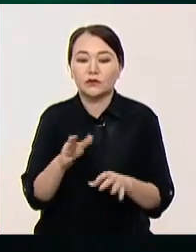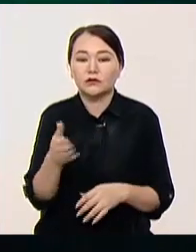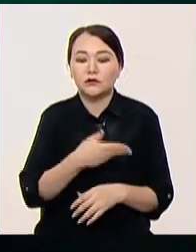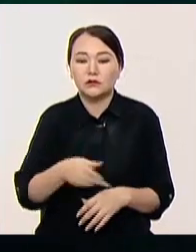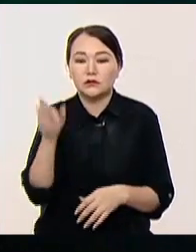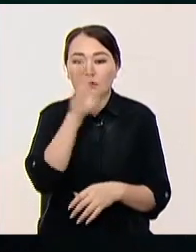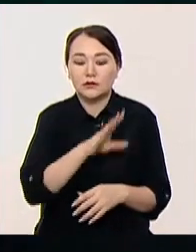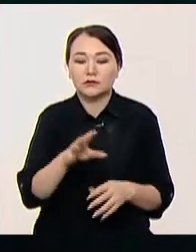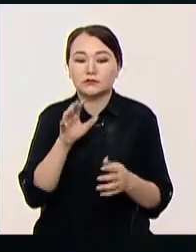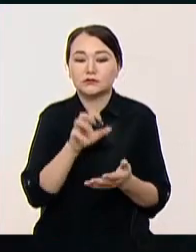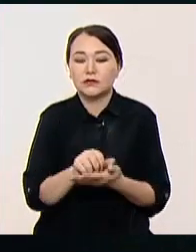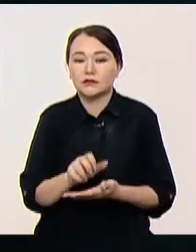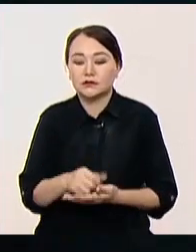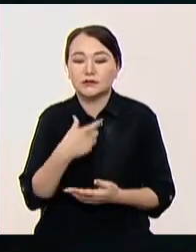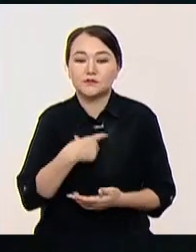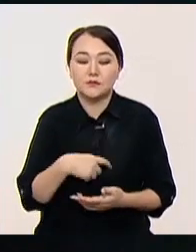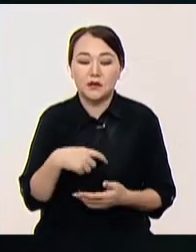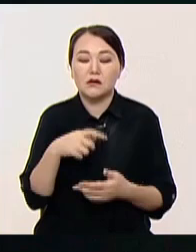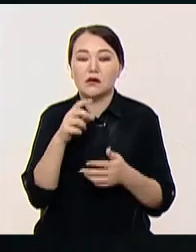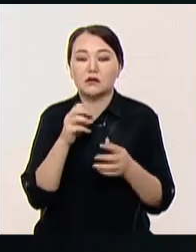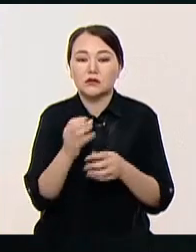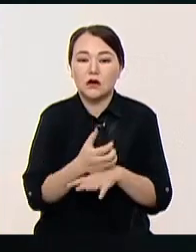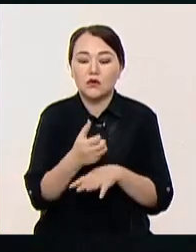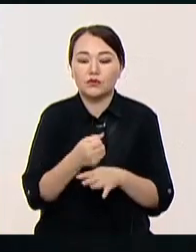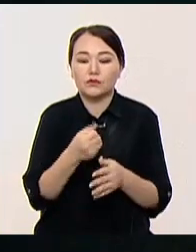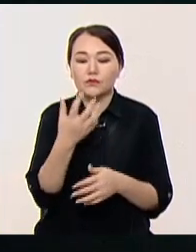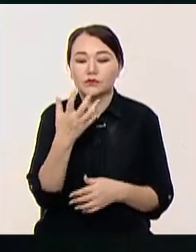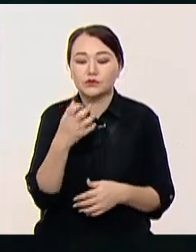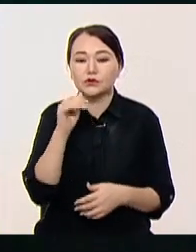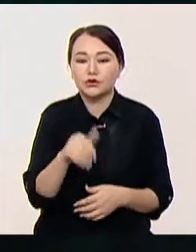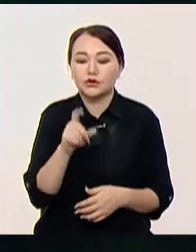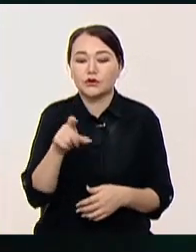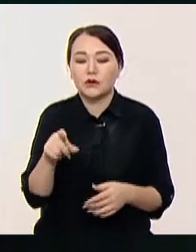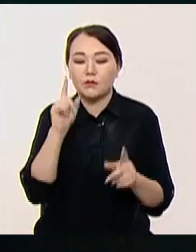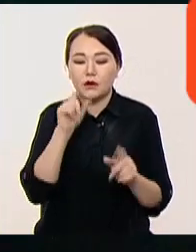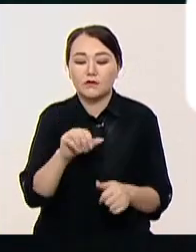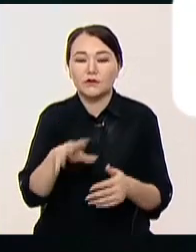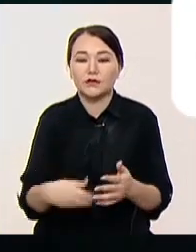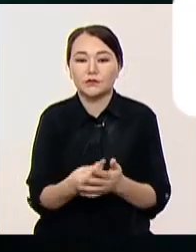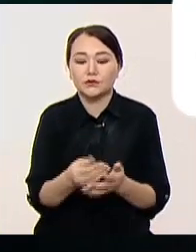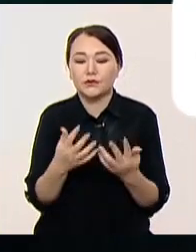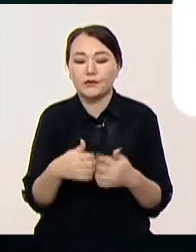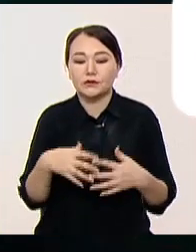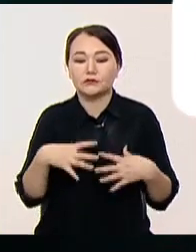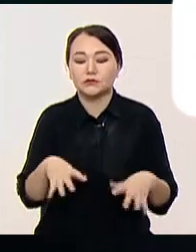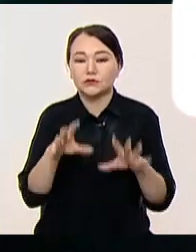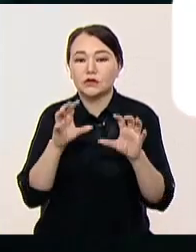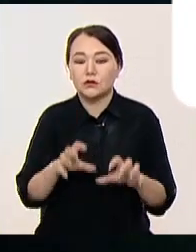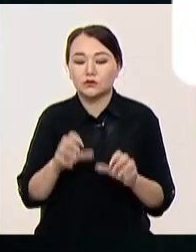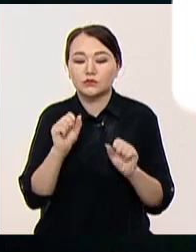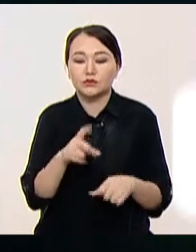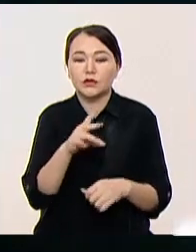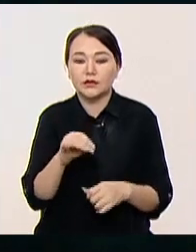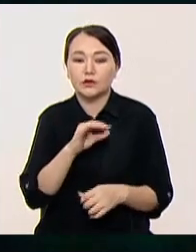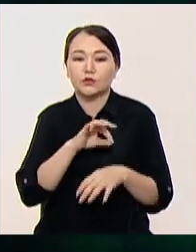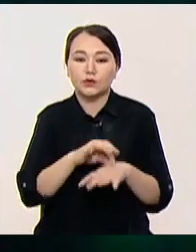стране платформенная занятость обеспечивает доход для полумиллиона граждан, но их права до сих пор не учтены законом. Смогут ли курьеры